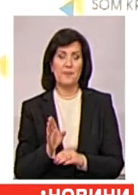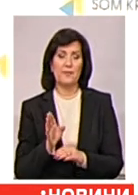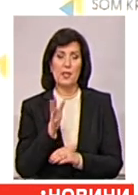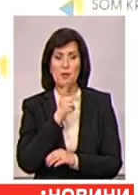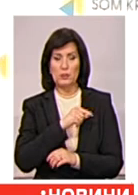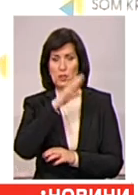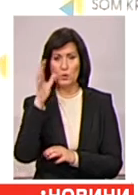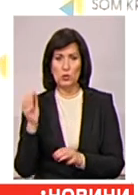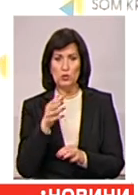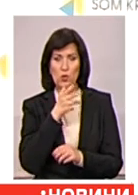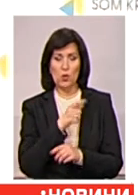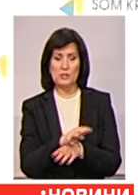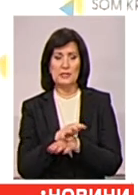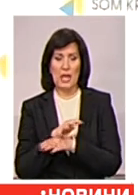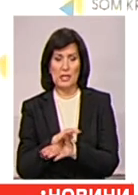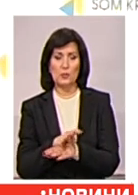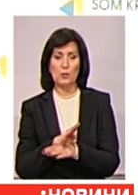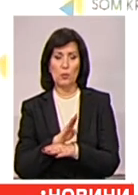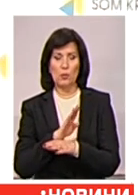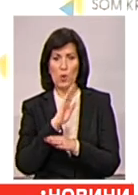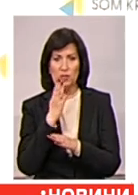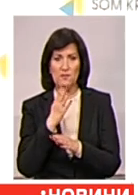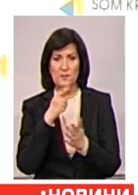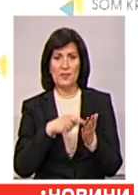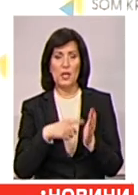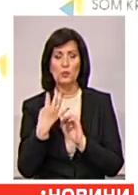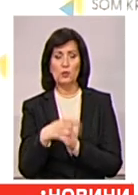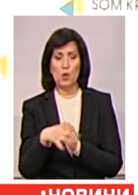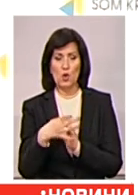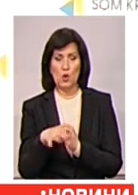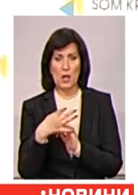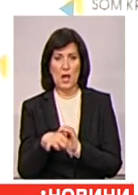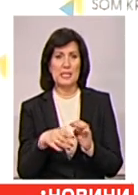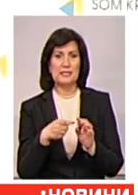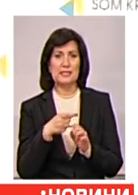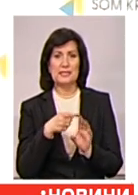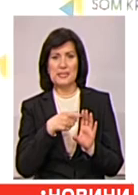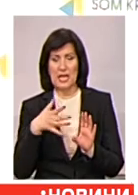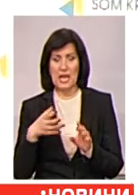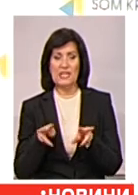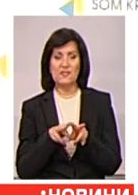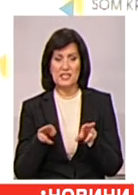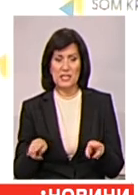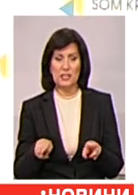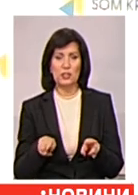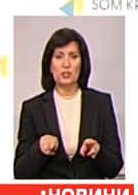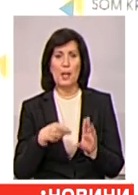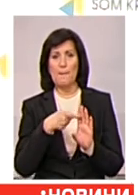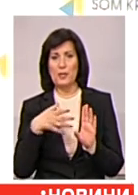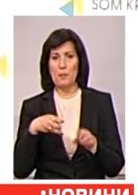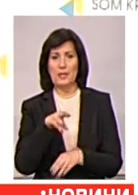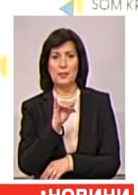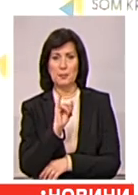час нічного сеансу вогню противник випустив близько 40 артилерійських снарядів і стільки же мінометних